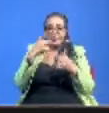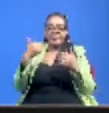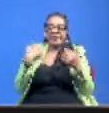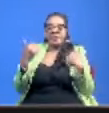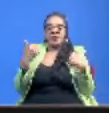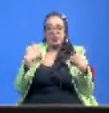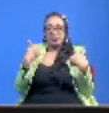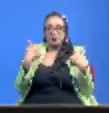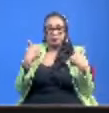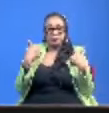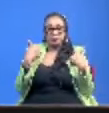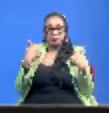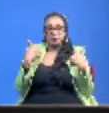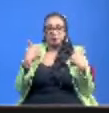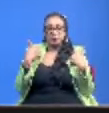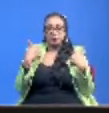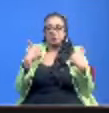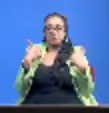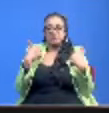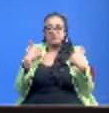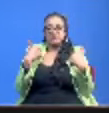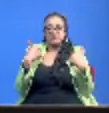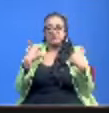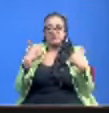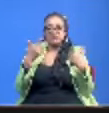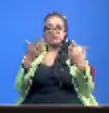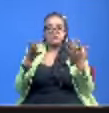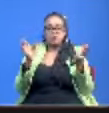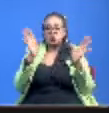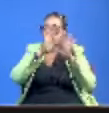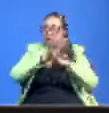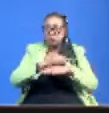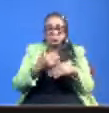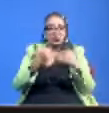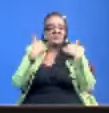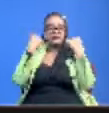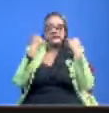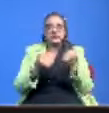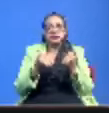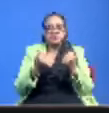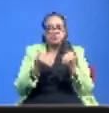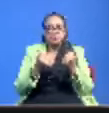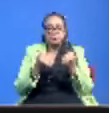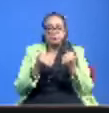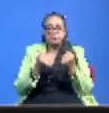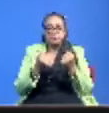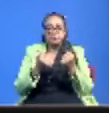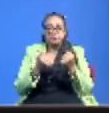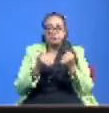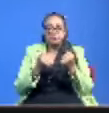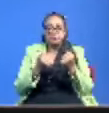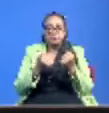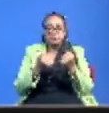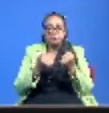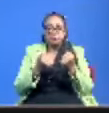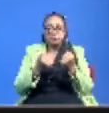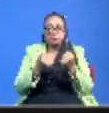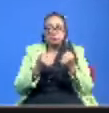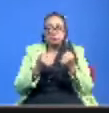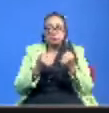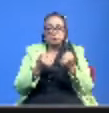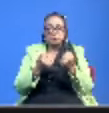huko. Huku nakuna usiku silali kabisa. Silali usiku. Huku na